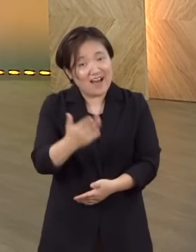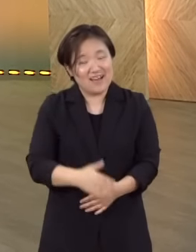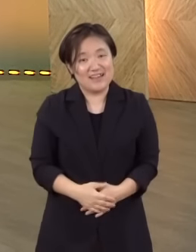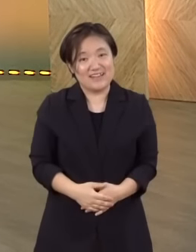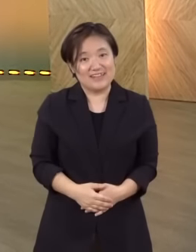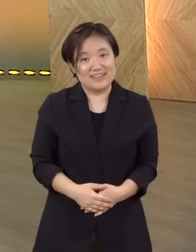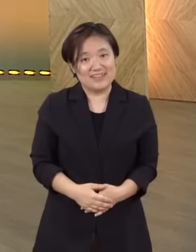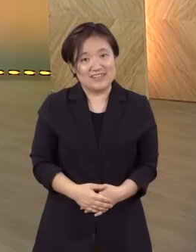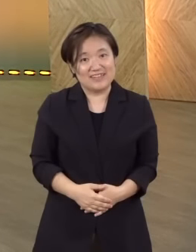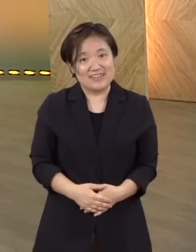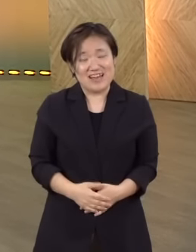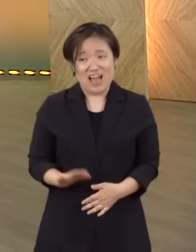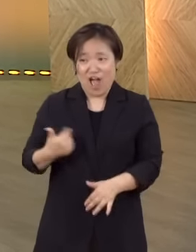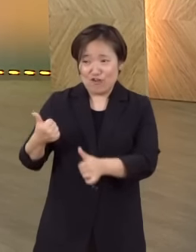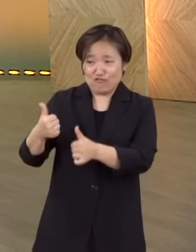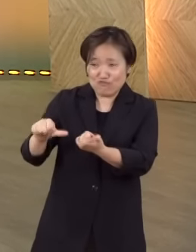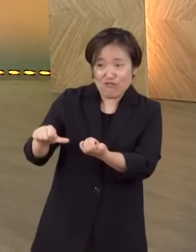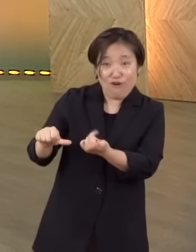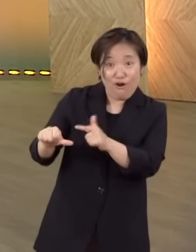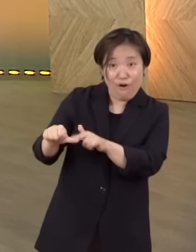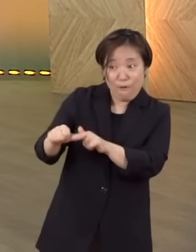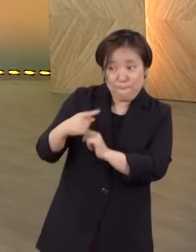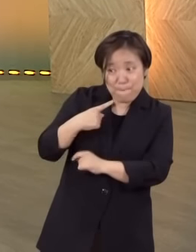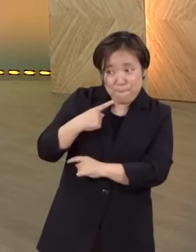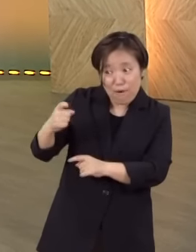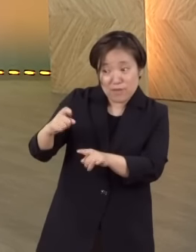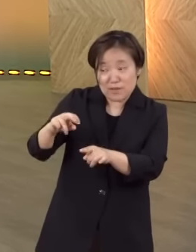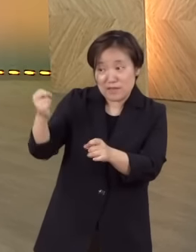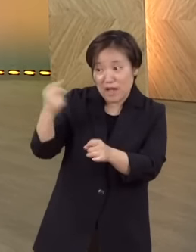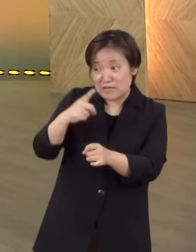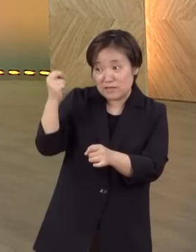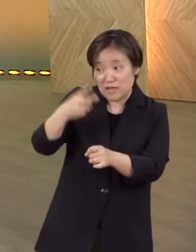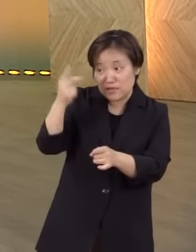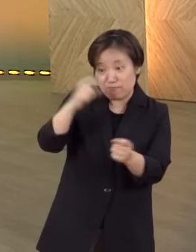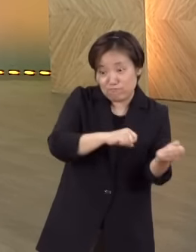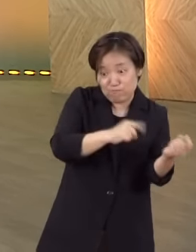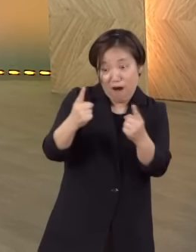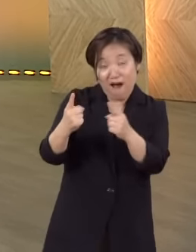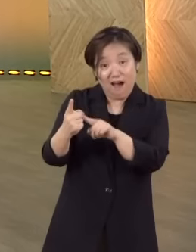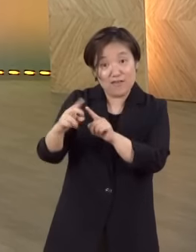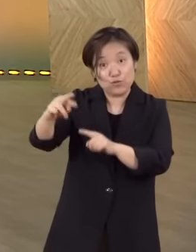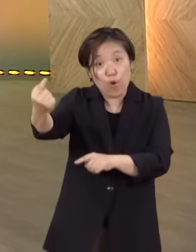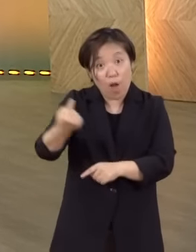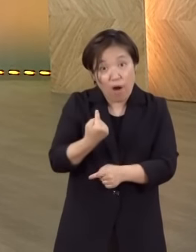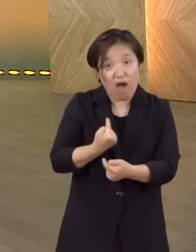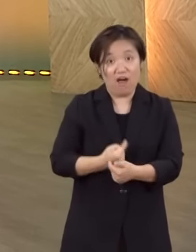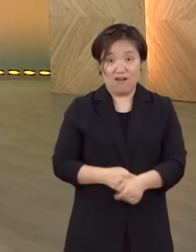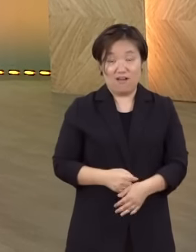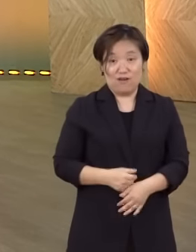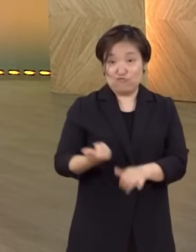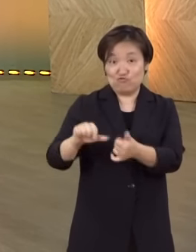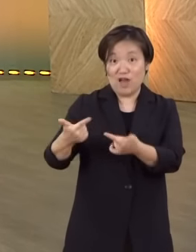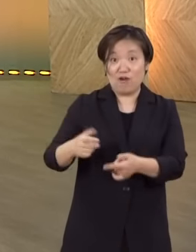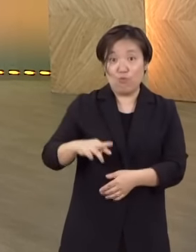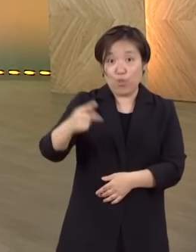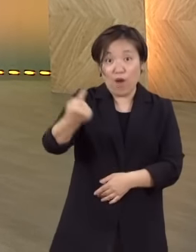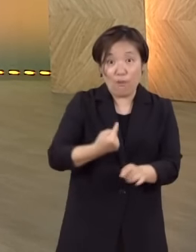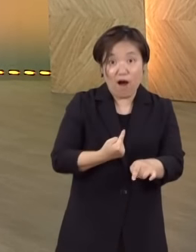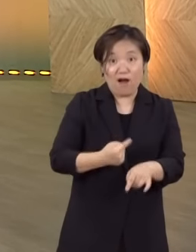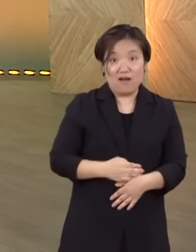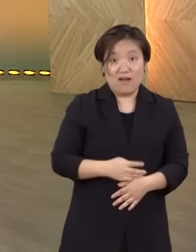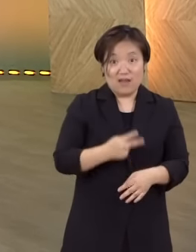고비에서 살아돌아온 사람들이 영감이라고 하죠 영감 영적인 감감 감각 그래서 죽을